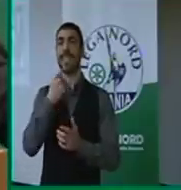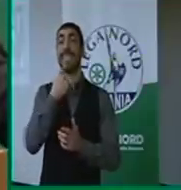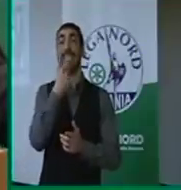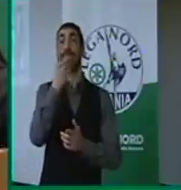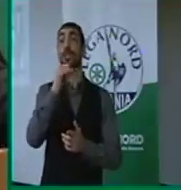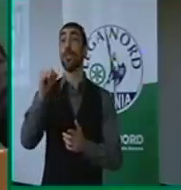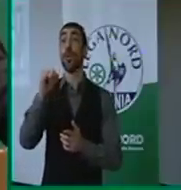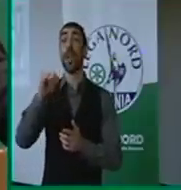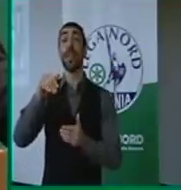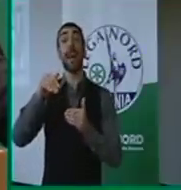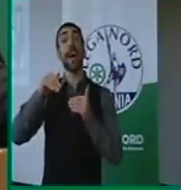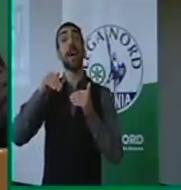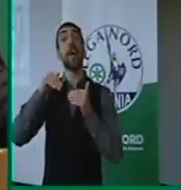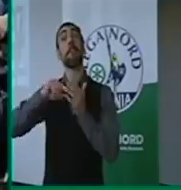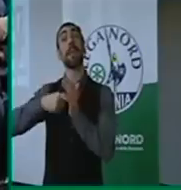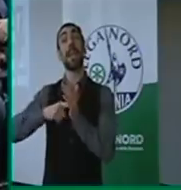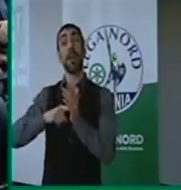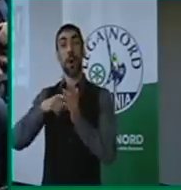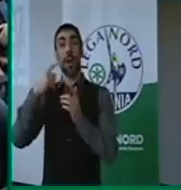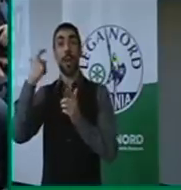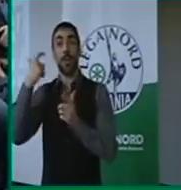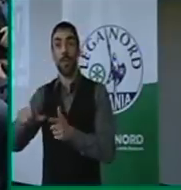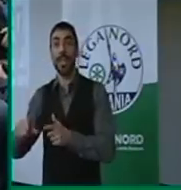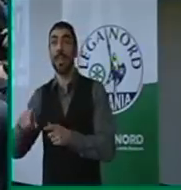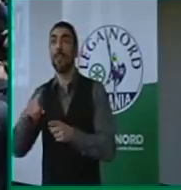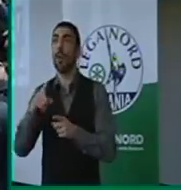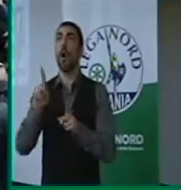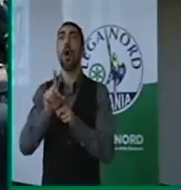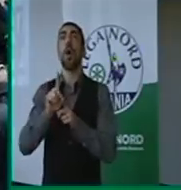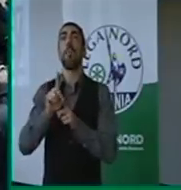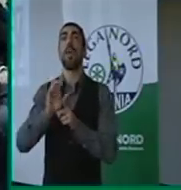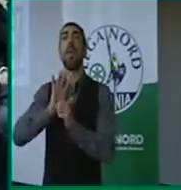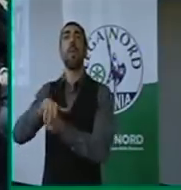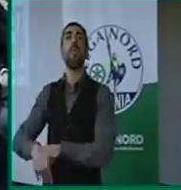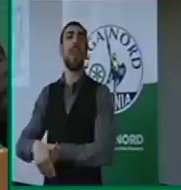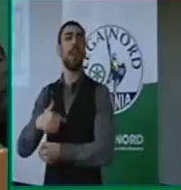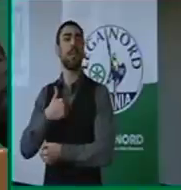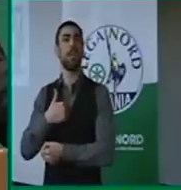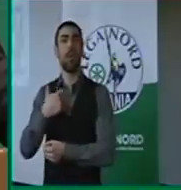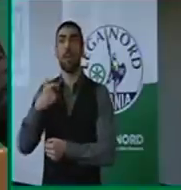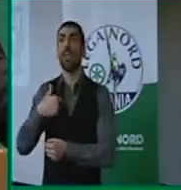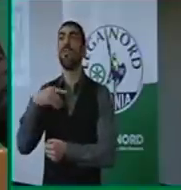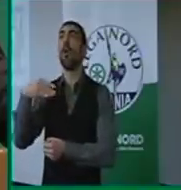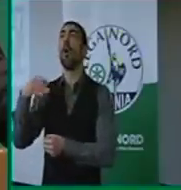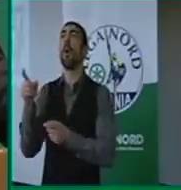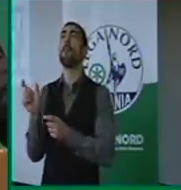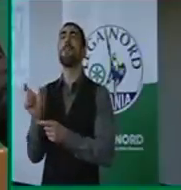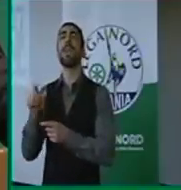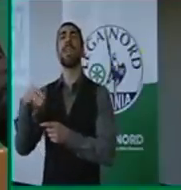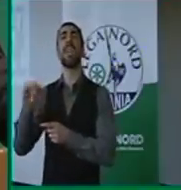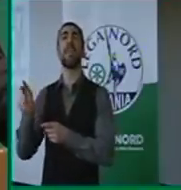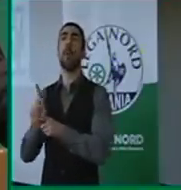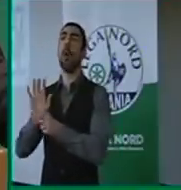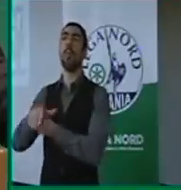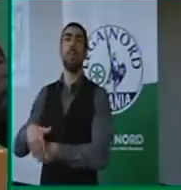milioni che servivano per evitarci questa umiliazione perché quella è stata un'umiliazione la minimu per un per un italiano Ecco quei